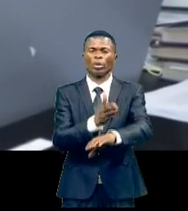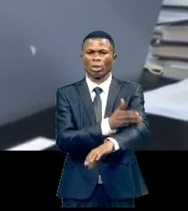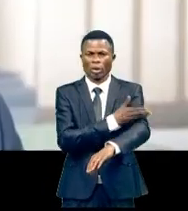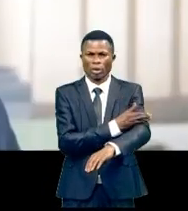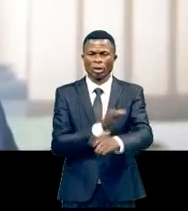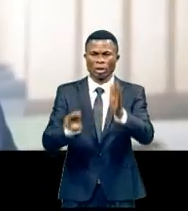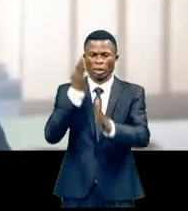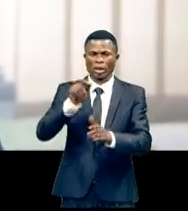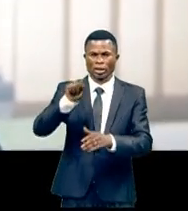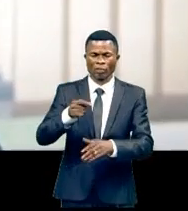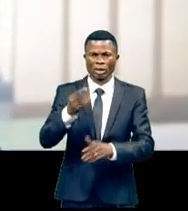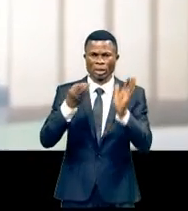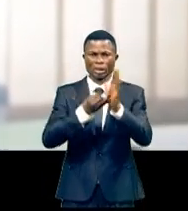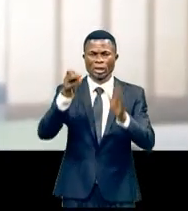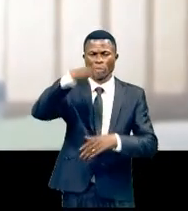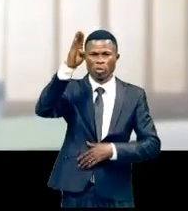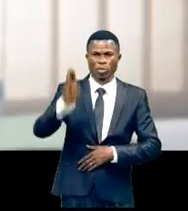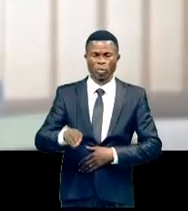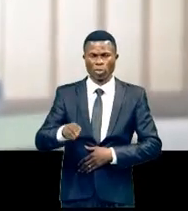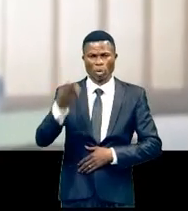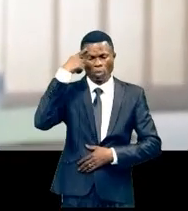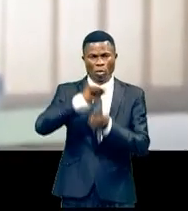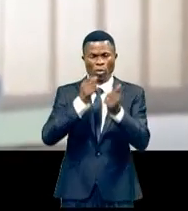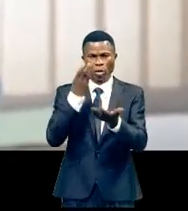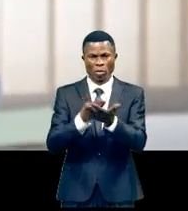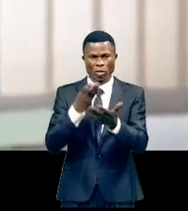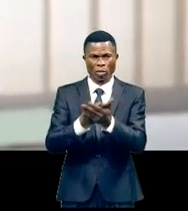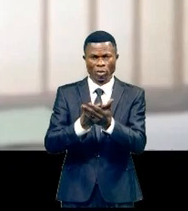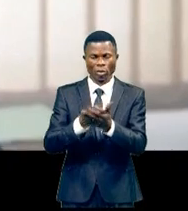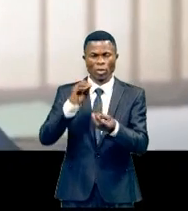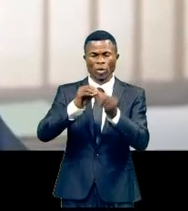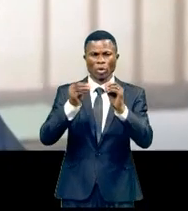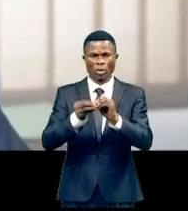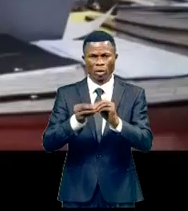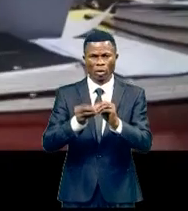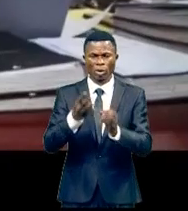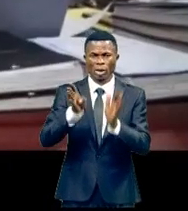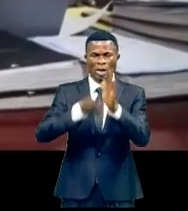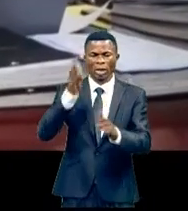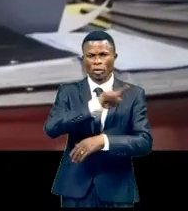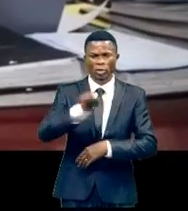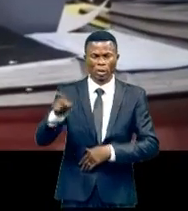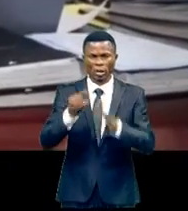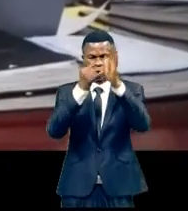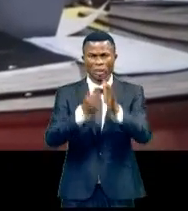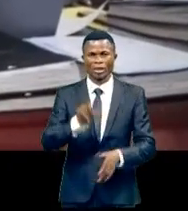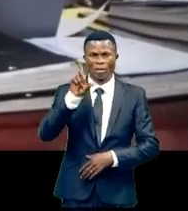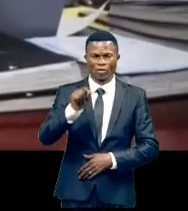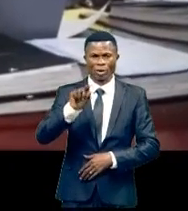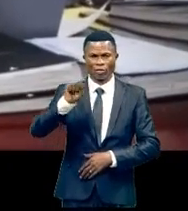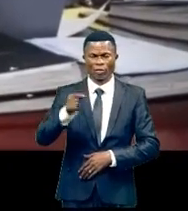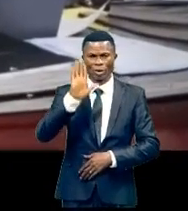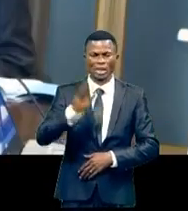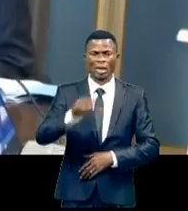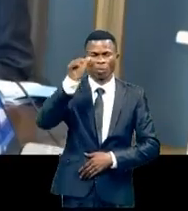de 13,7% par rapport au budget initial chiffré à 14 620,5